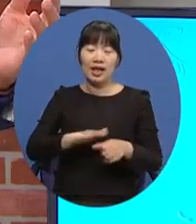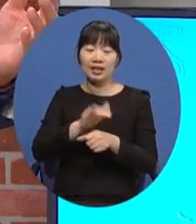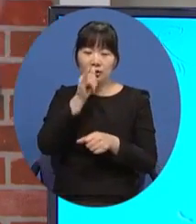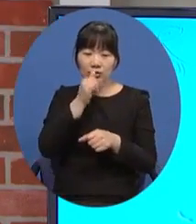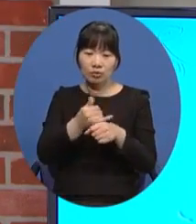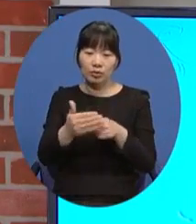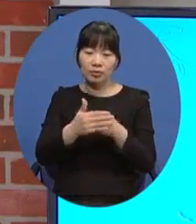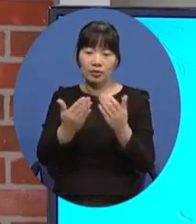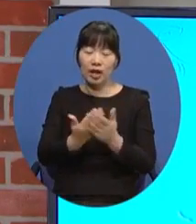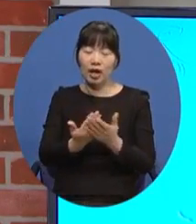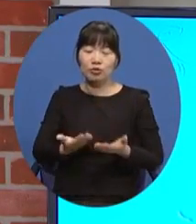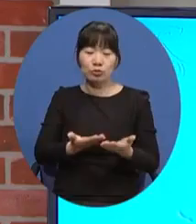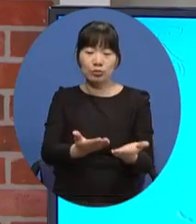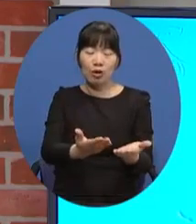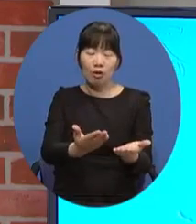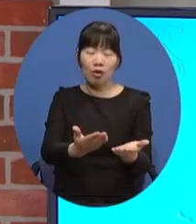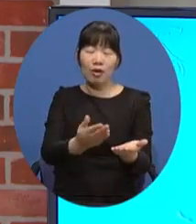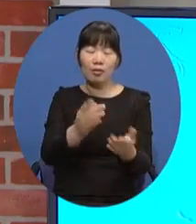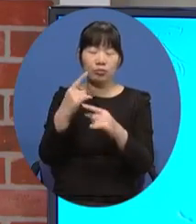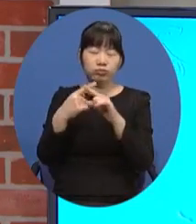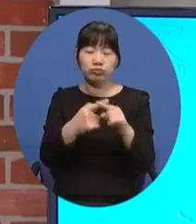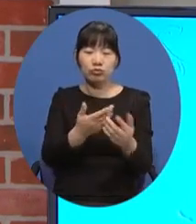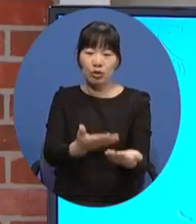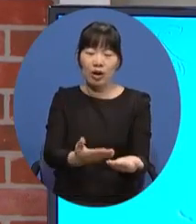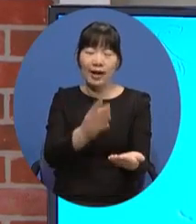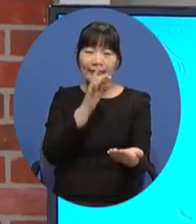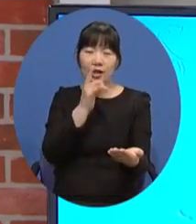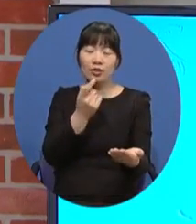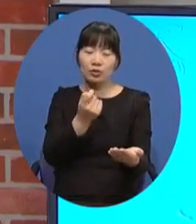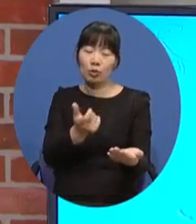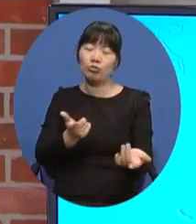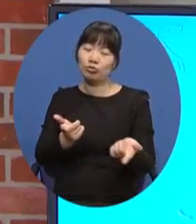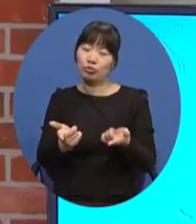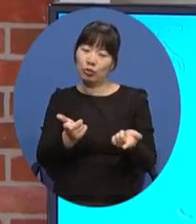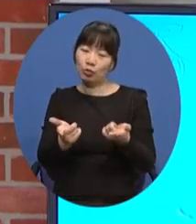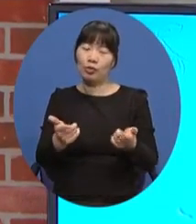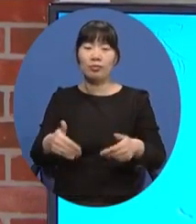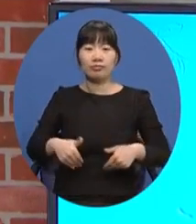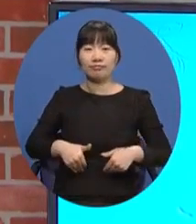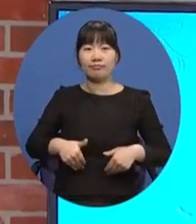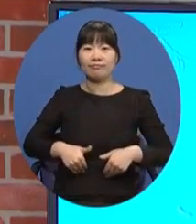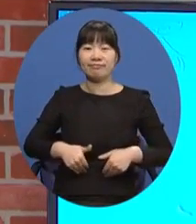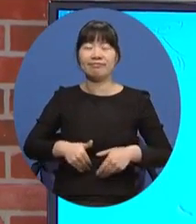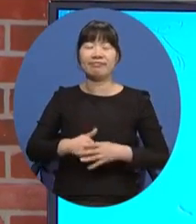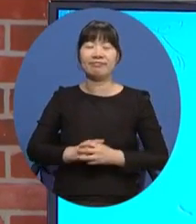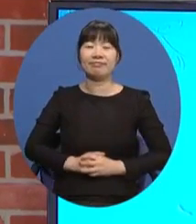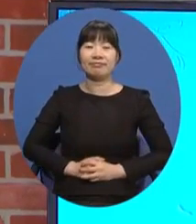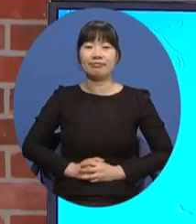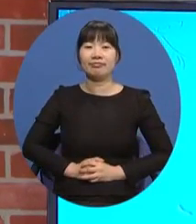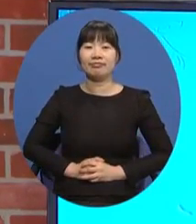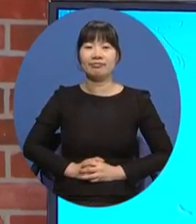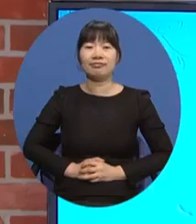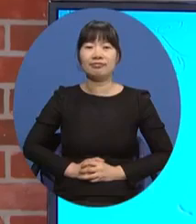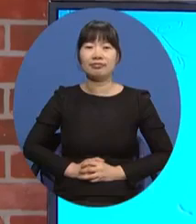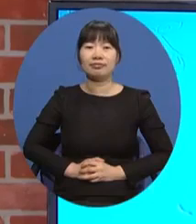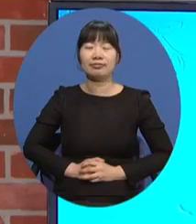됩니다. 그러니까 우리가 조금 더 아껴야 되겠다 그런 이야기를 저는 꼭 좀 말씀을 드리고